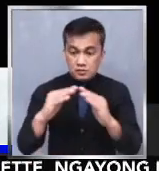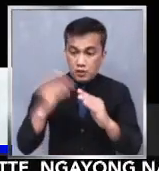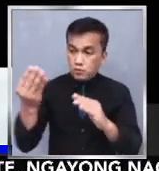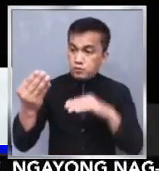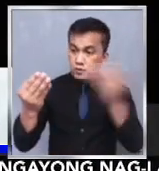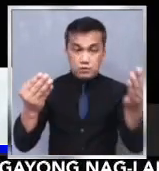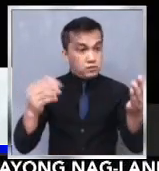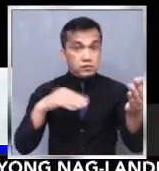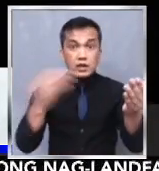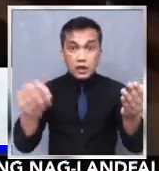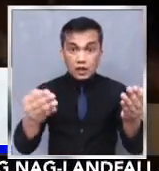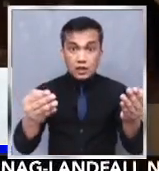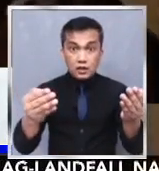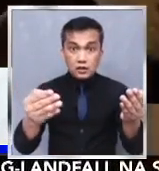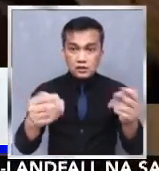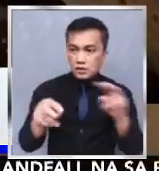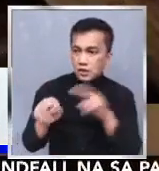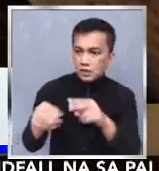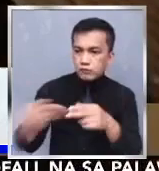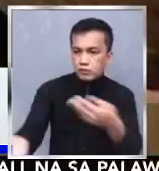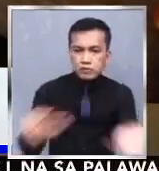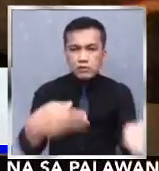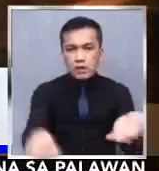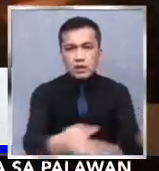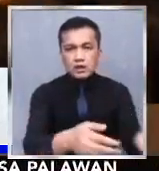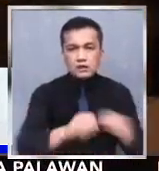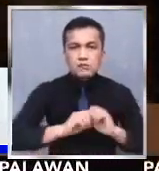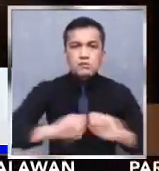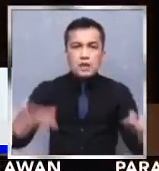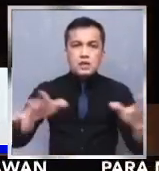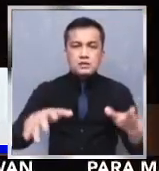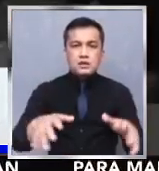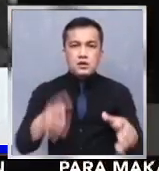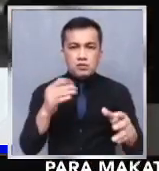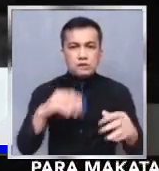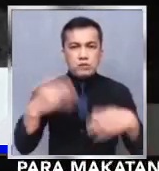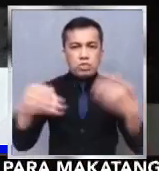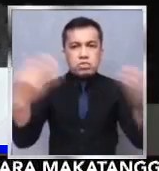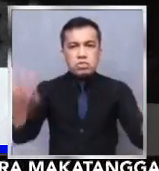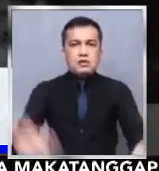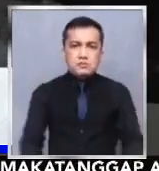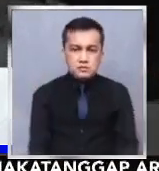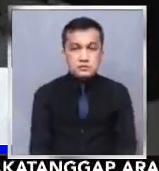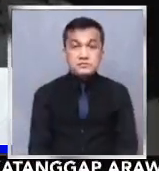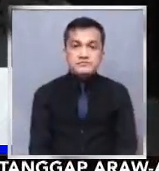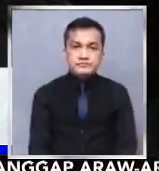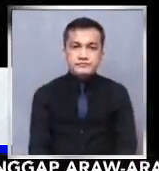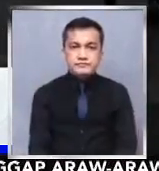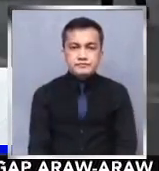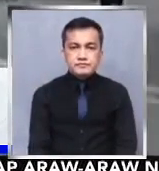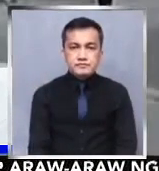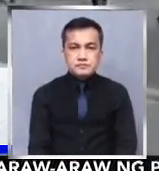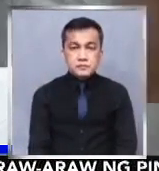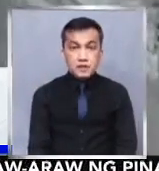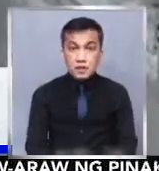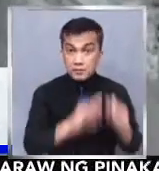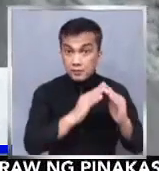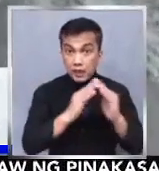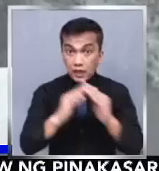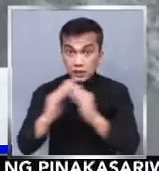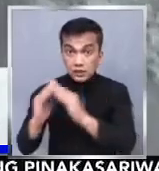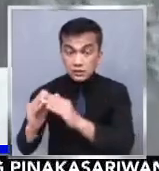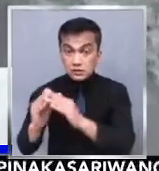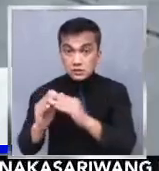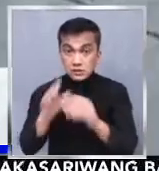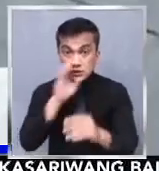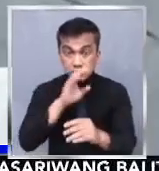ang makikita na nakakalat sa daan matapos ilipad ng hangin. Karamihan sa mga bahay sa lungsod ng Cebu, malaki man